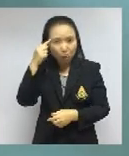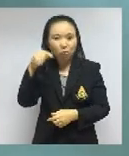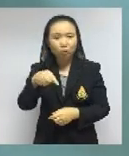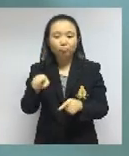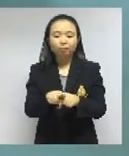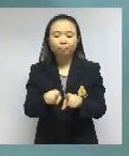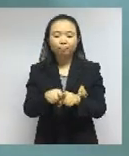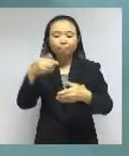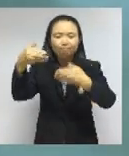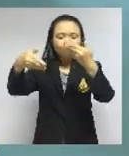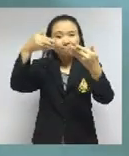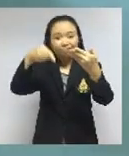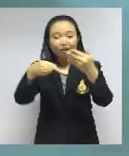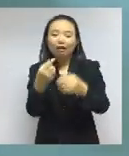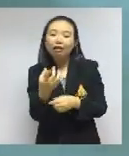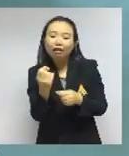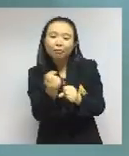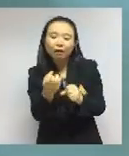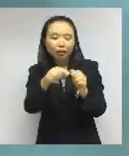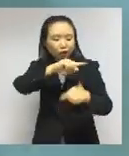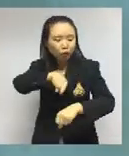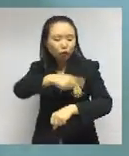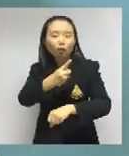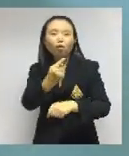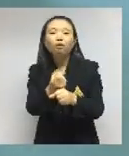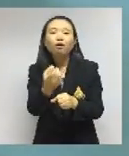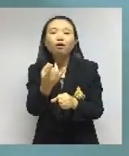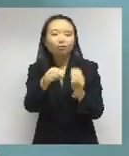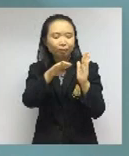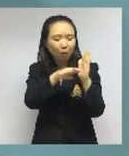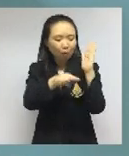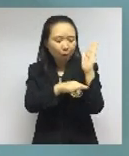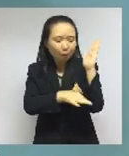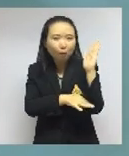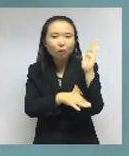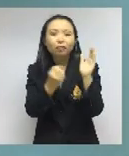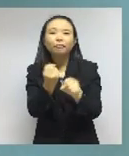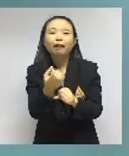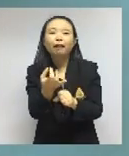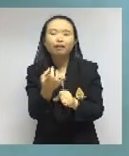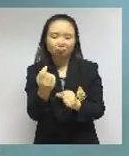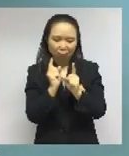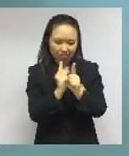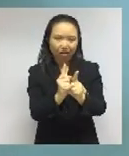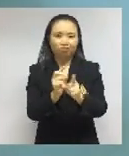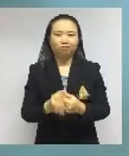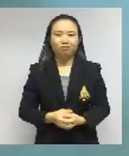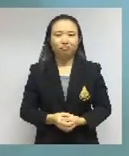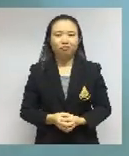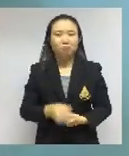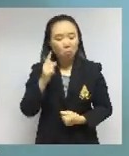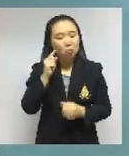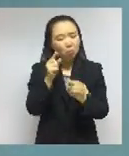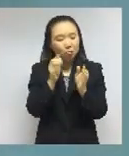าจะต้องทำกิจกรรมอะไรบ้างใน1ชั่วโมงโดยมีลำดับขั้นตอนในการทำกิจกรรมอย่าง